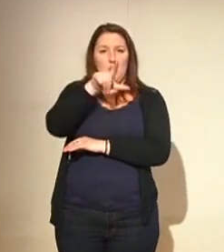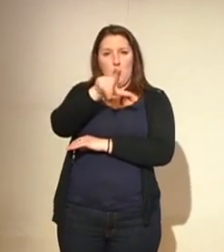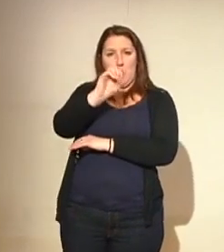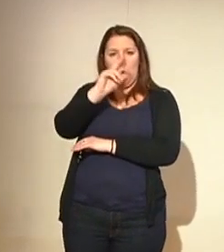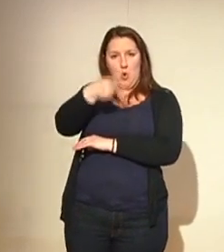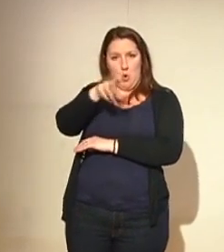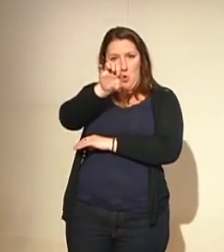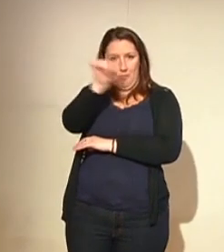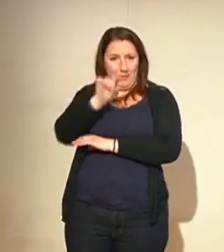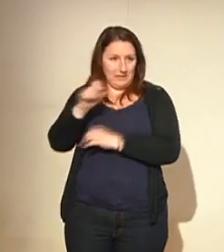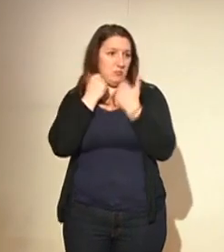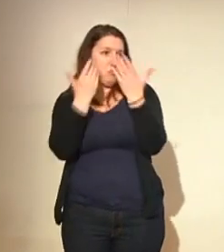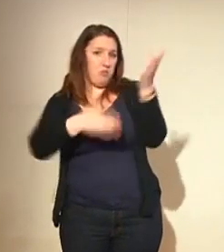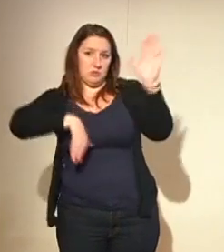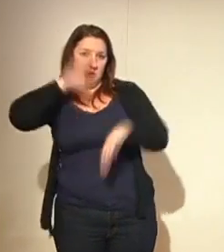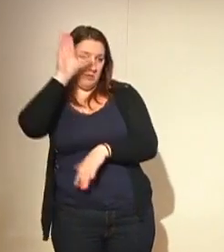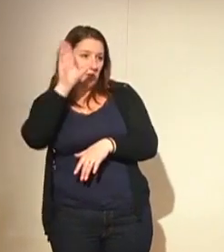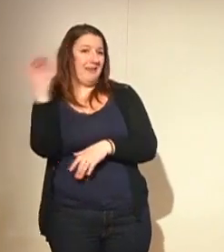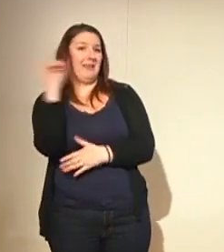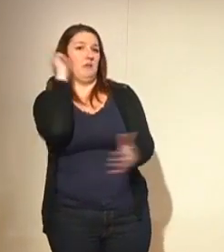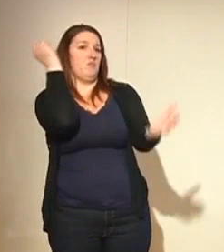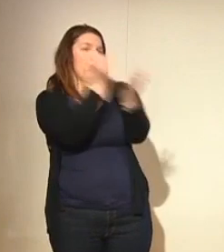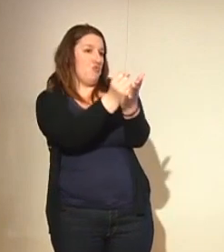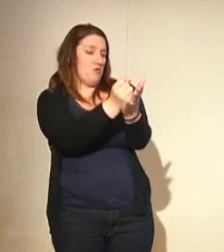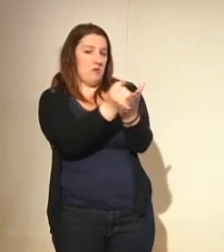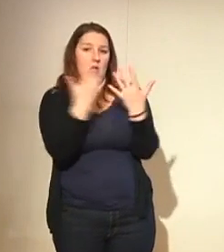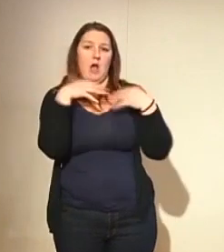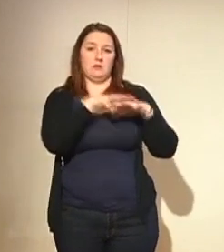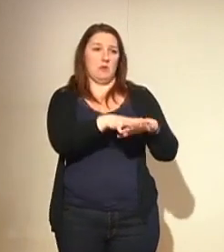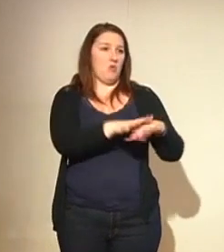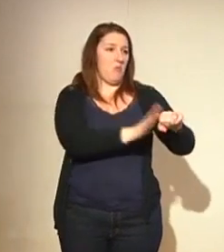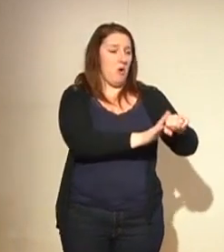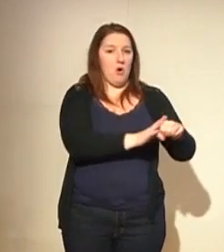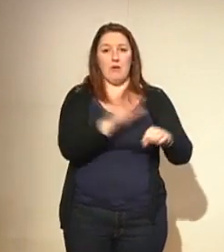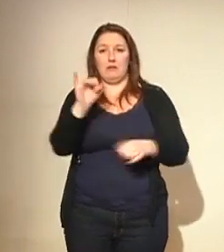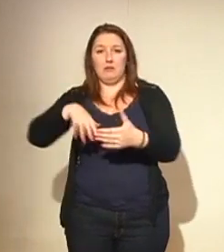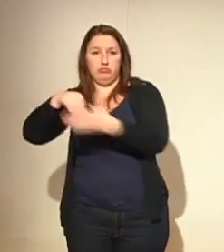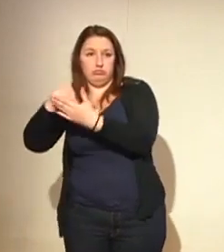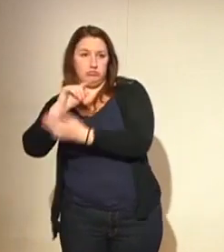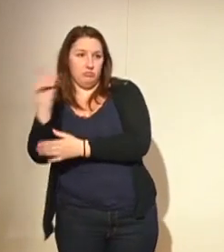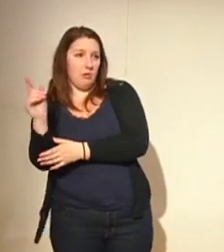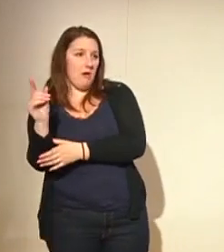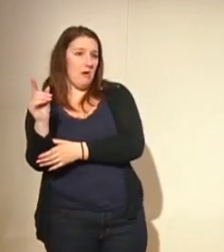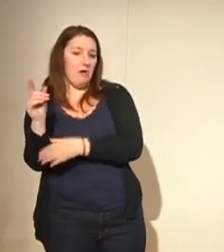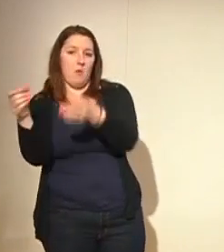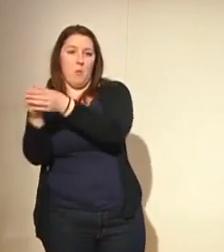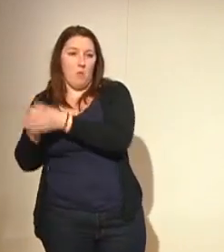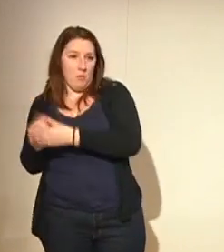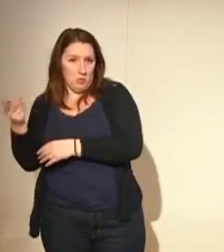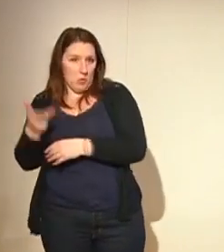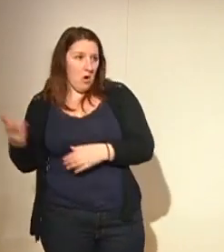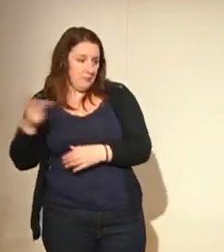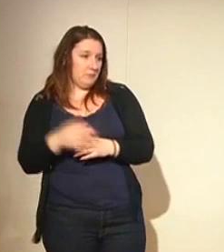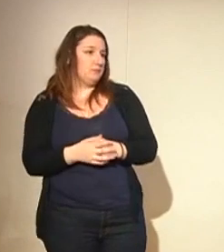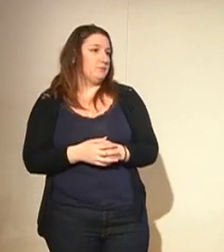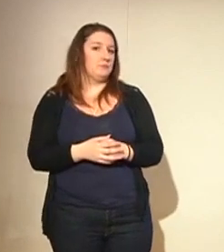Lopez qui est pour rassemblement qui ne prend pas part au vote les trois autres